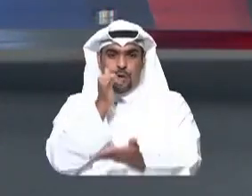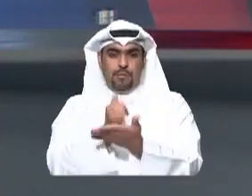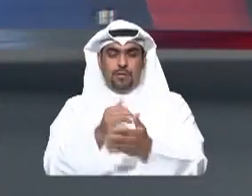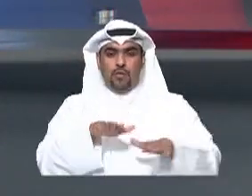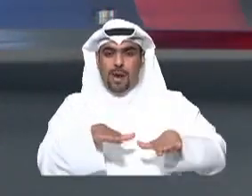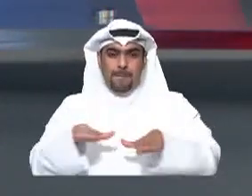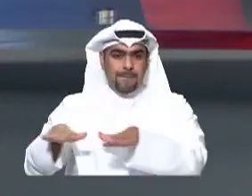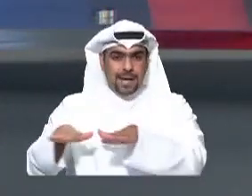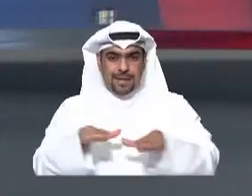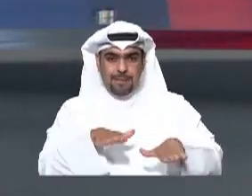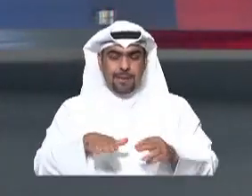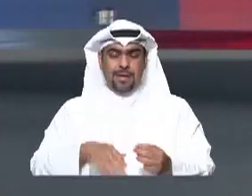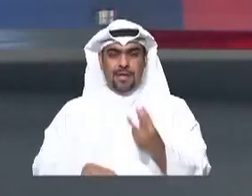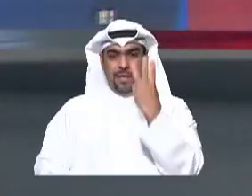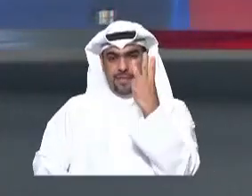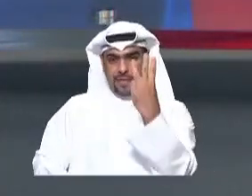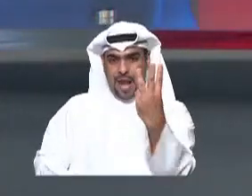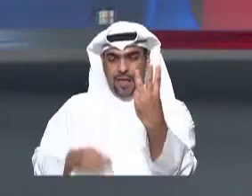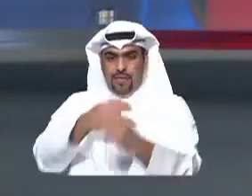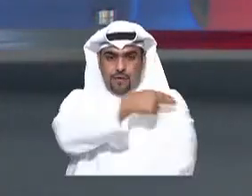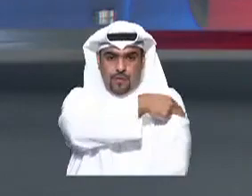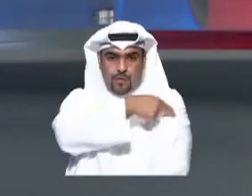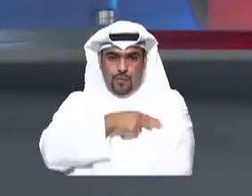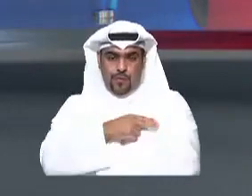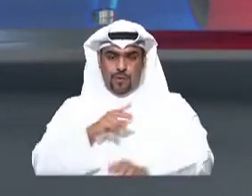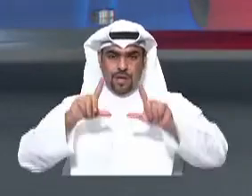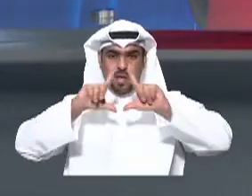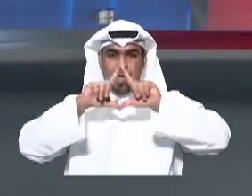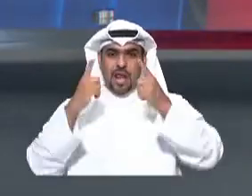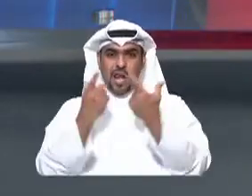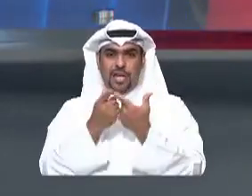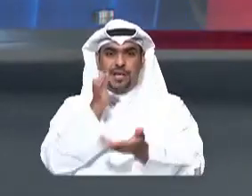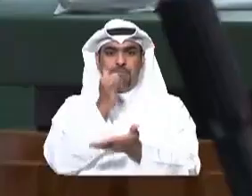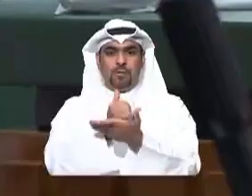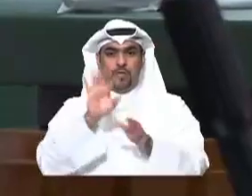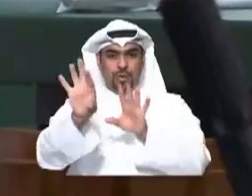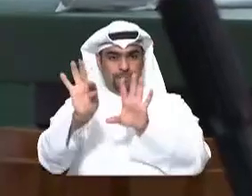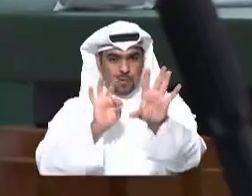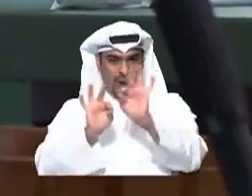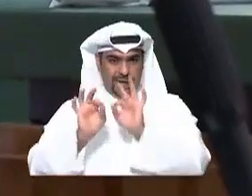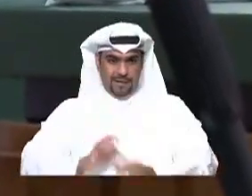اختيار 3 أعضاء للجنة المختارين.